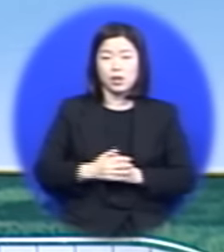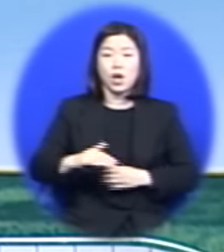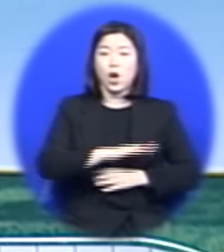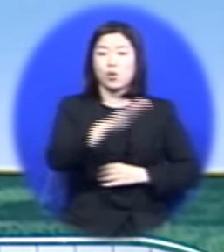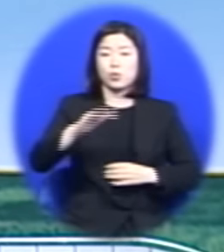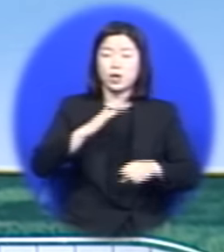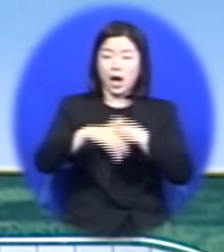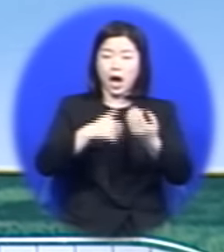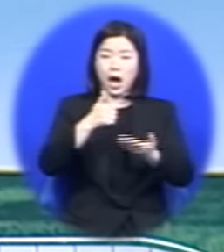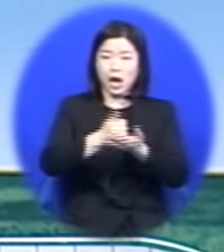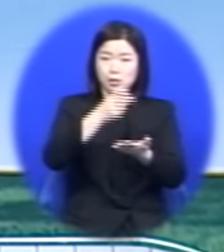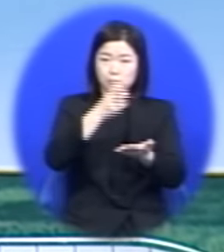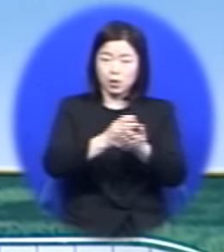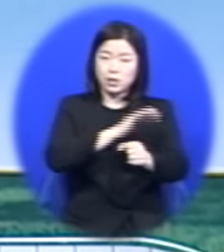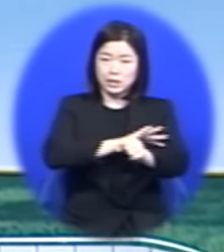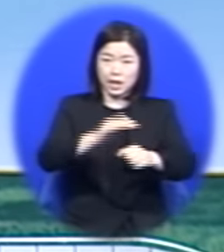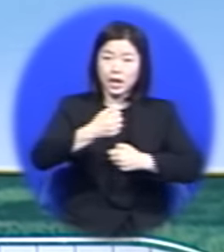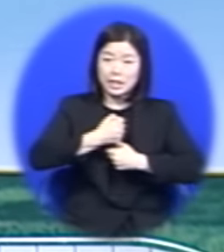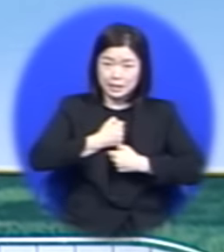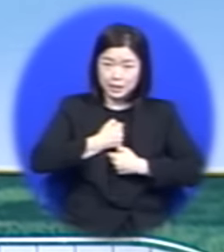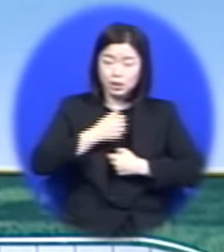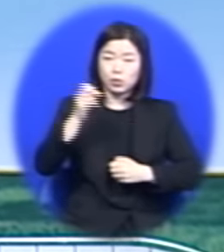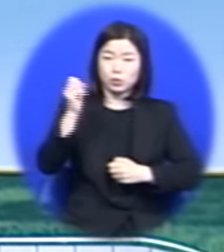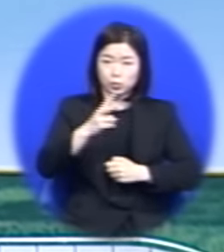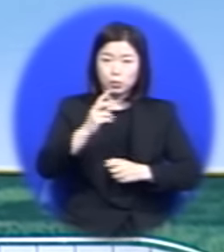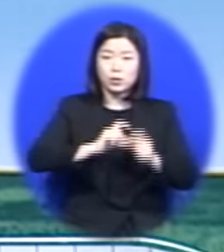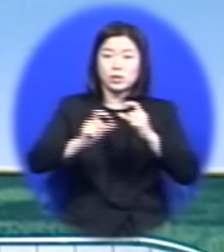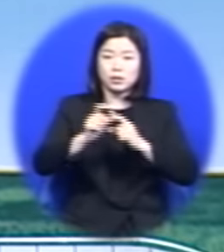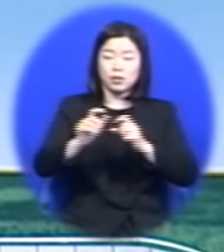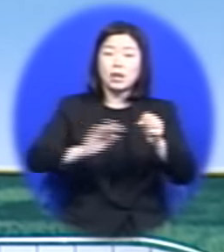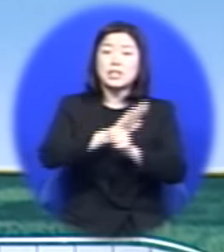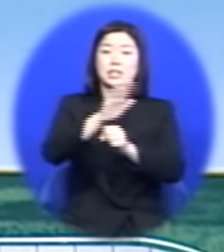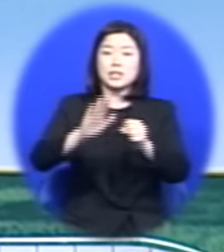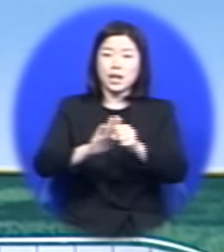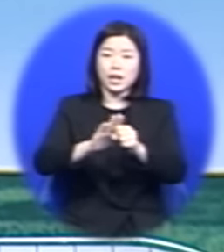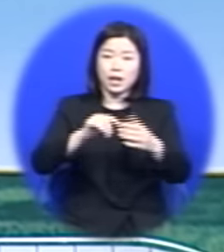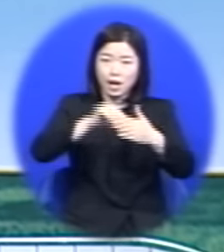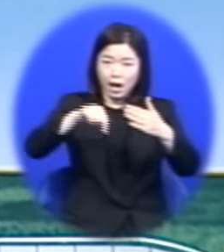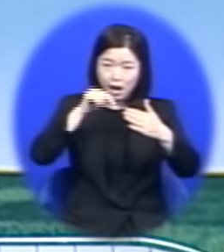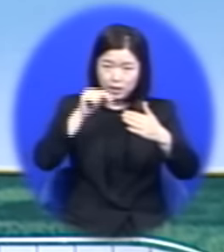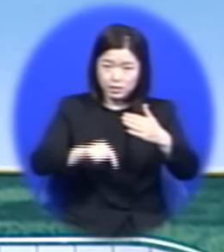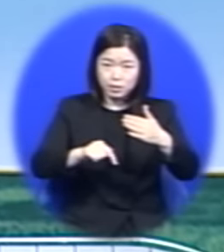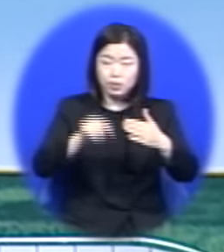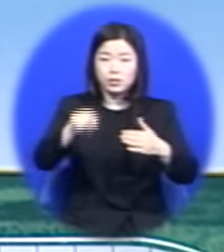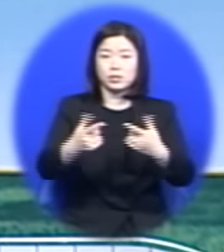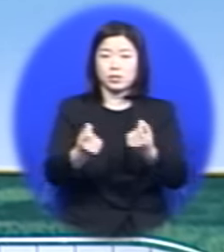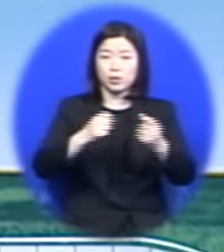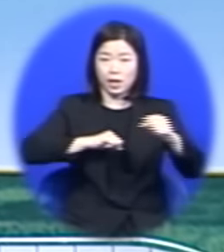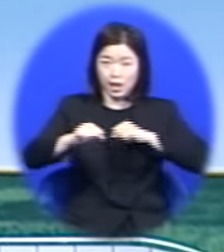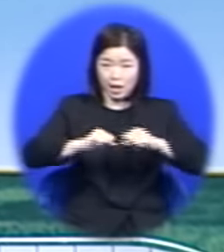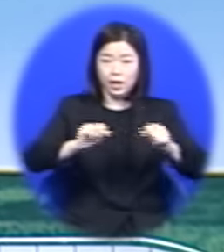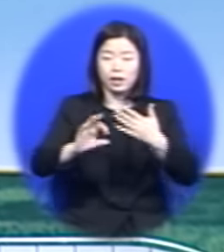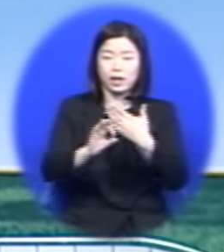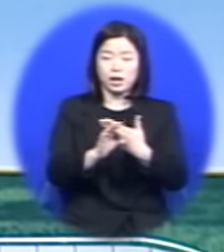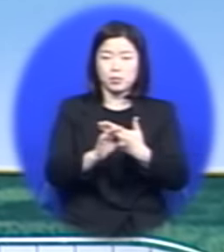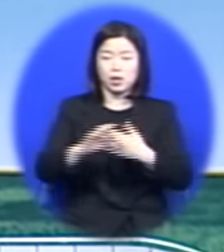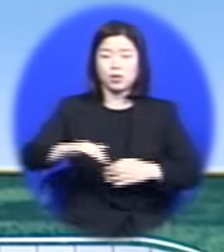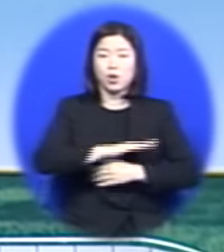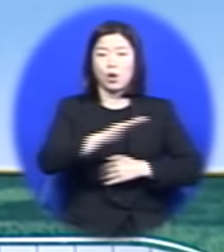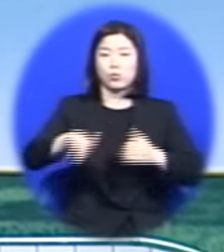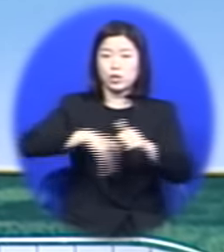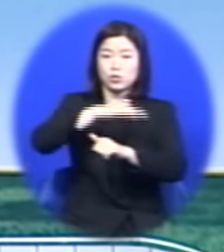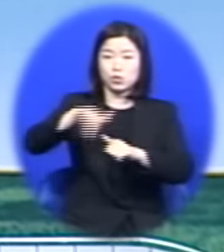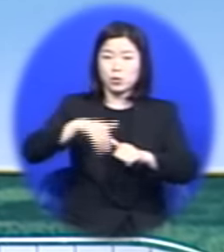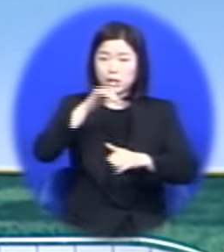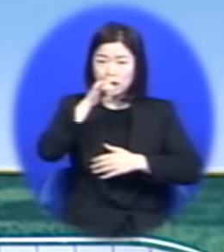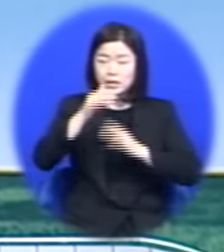우리가 하나님의 계명을 잘 지키되 정말 사랑 안에서 그렇게 하면 우리 주변에 있는